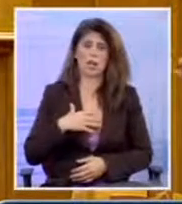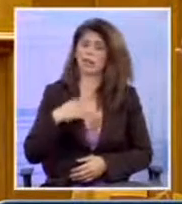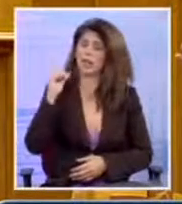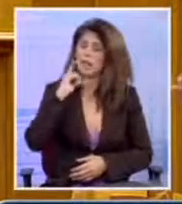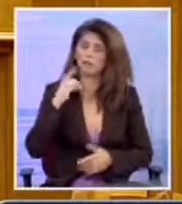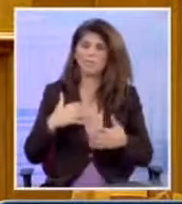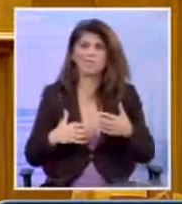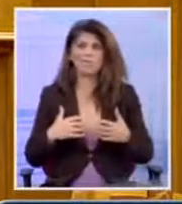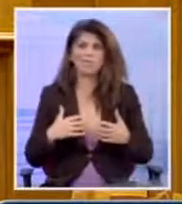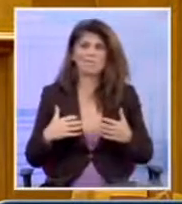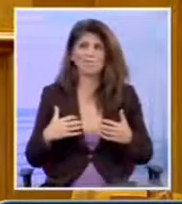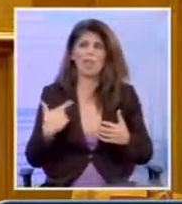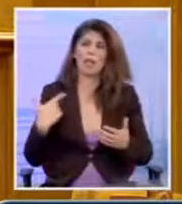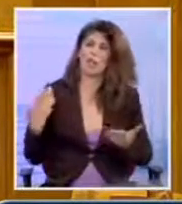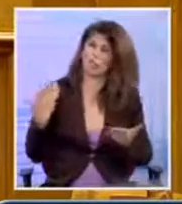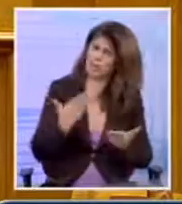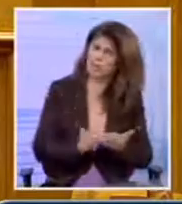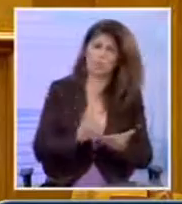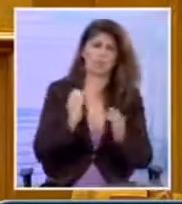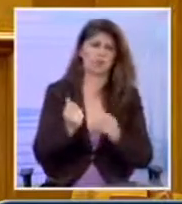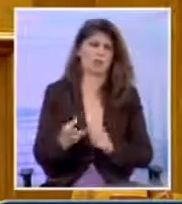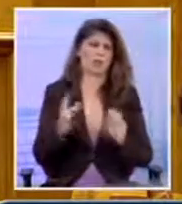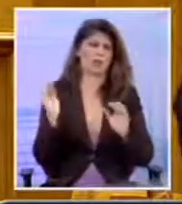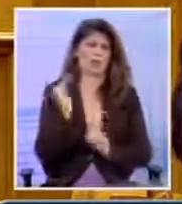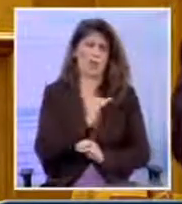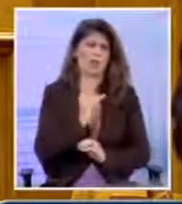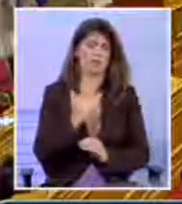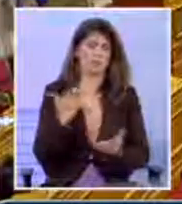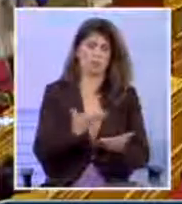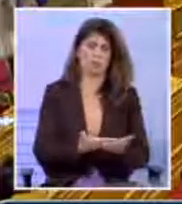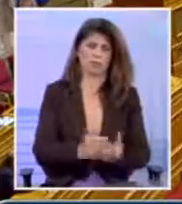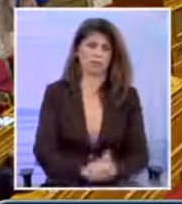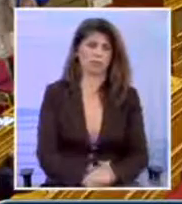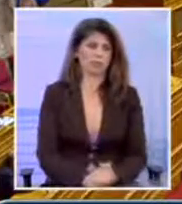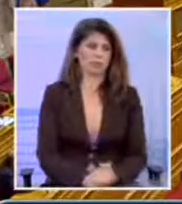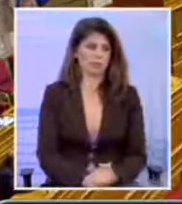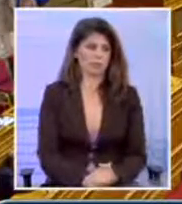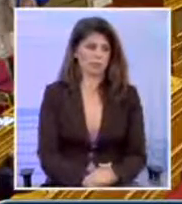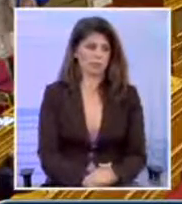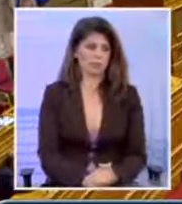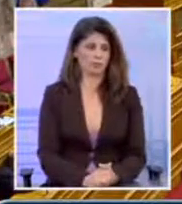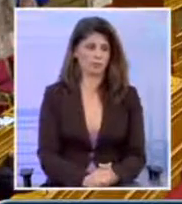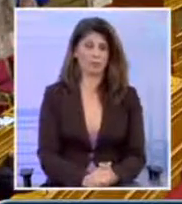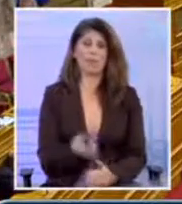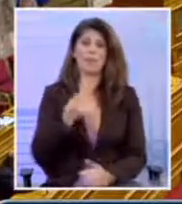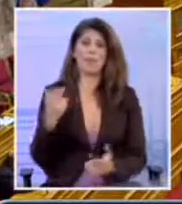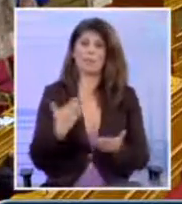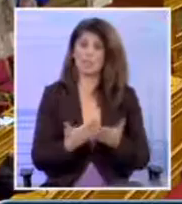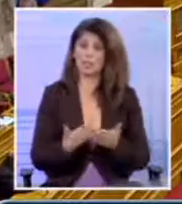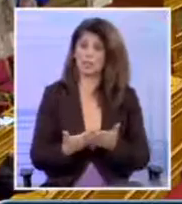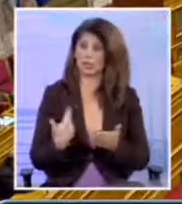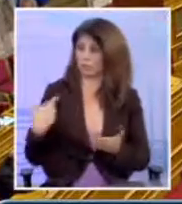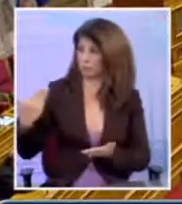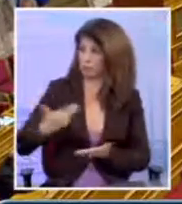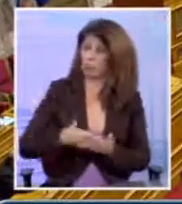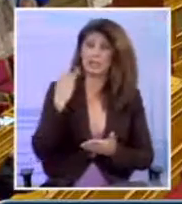την αμηχανία. Μην αγχώνεστε, θα σας καταθέσω αμέσως τα νούμερα. Παρακαλώ. Σε ό,τι αφορά λοιπόν τα θέματα των στοιχείων που ζητάτε, θα καταθέσω